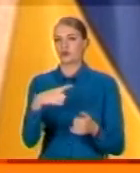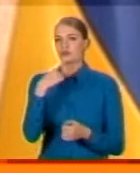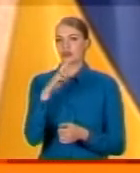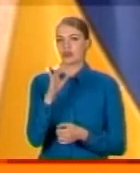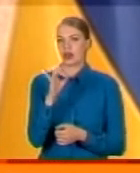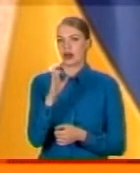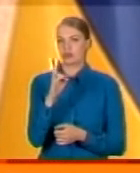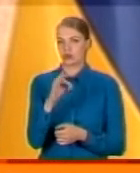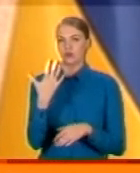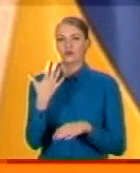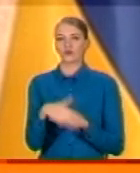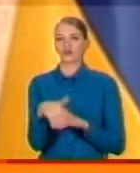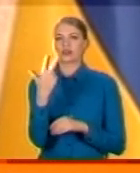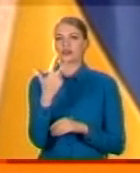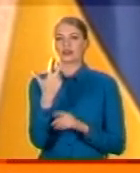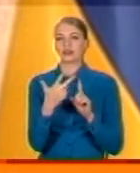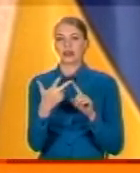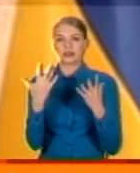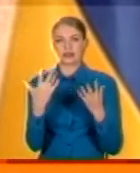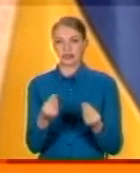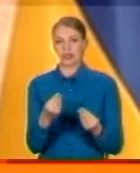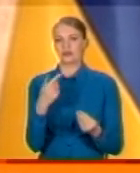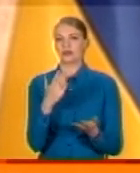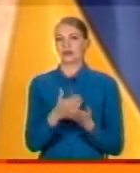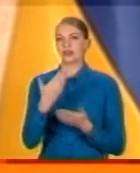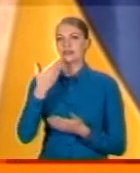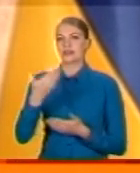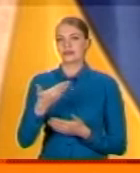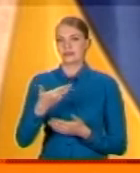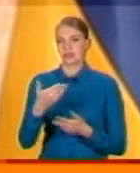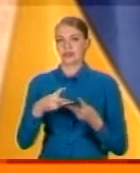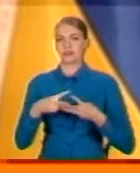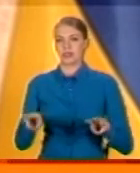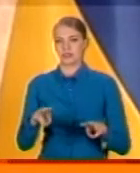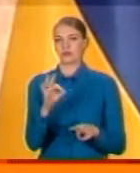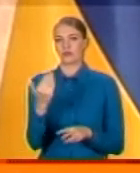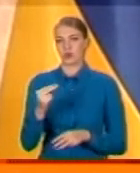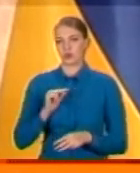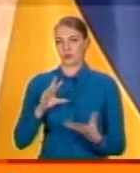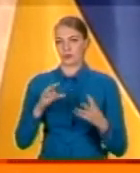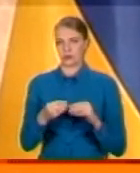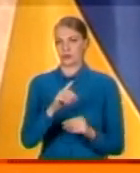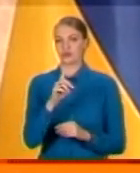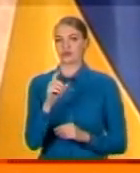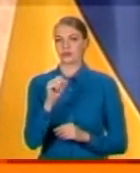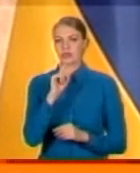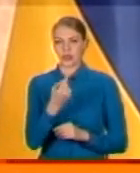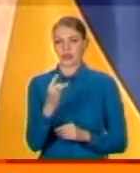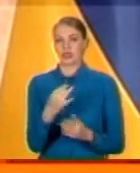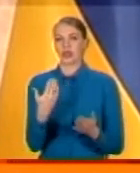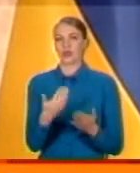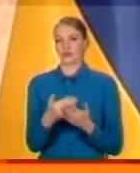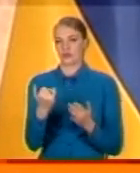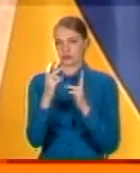Наталя Яресько. Я нагадаю, що вже третій день поспіль триває звіт міністрів про їхню роботу за рік. І от